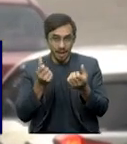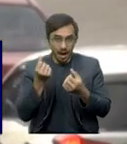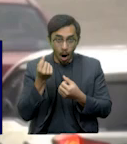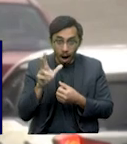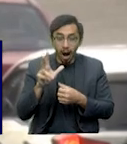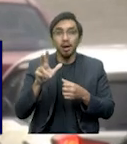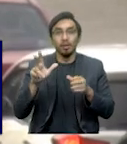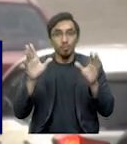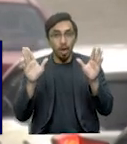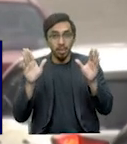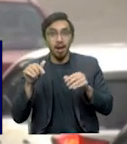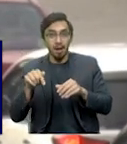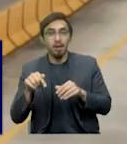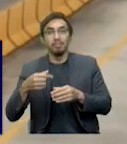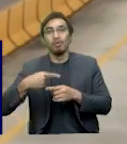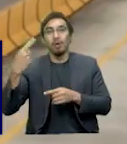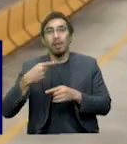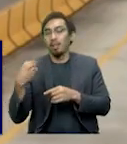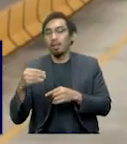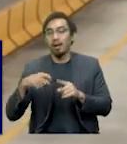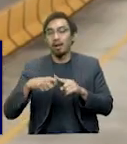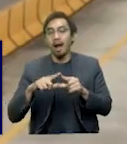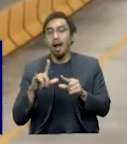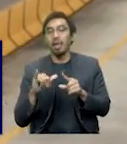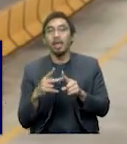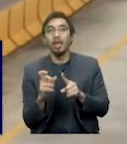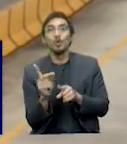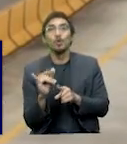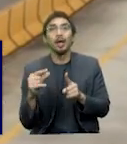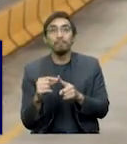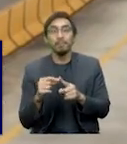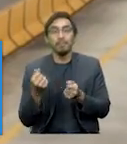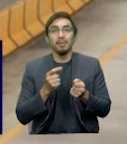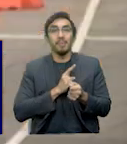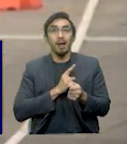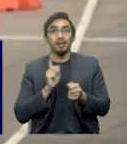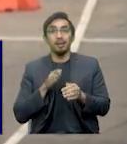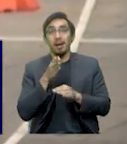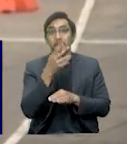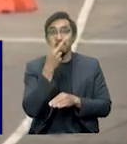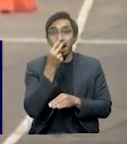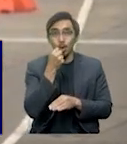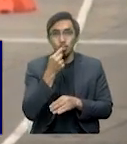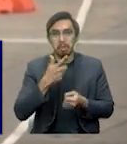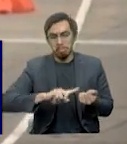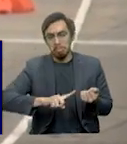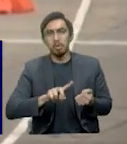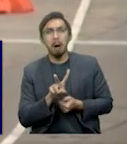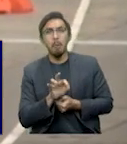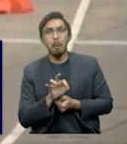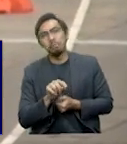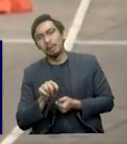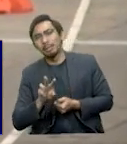Karawang-Purwakarta sebelum gerbang tol Kaliurip Utama. Ribuan kendaraan pribadi yang mengarah ke Bandung hanya dapat melaju sekitar 20 hingga 30 km